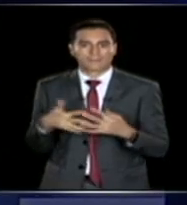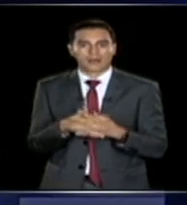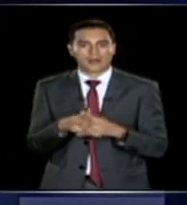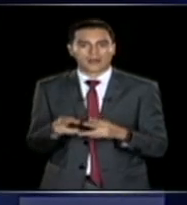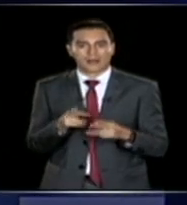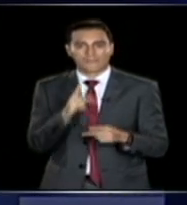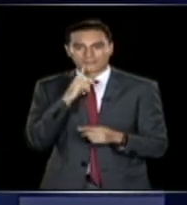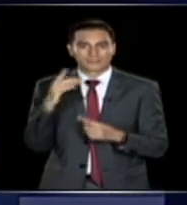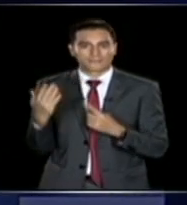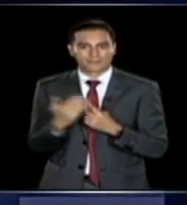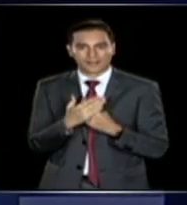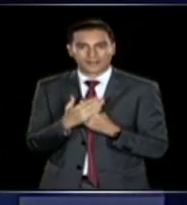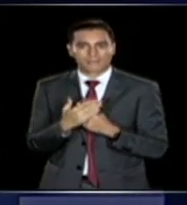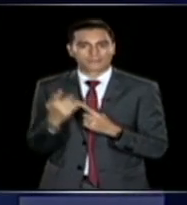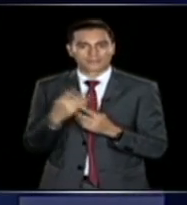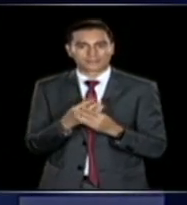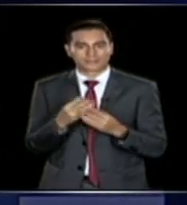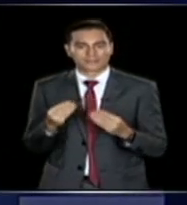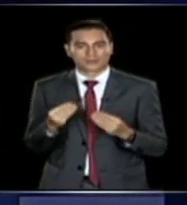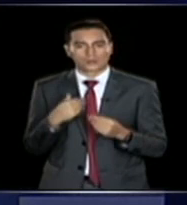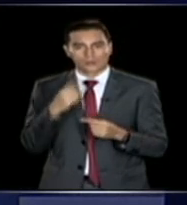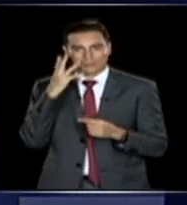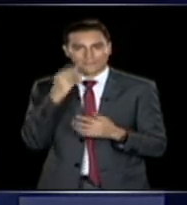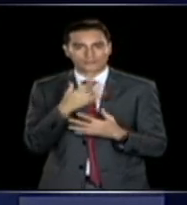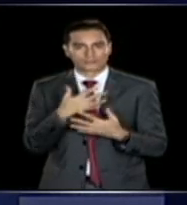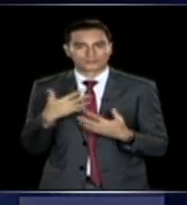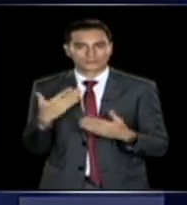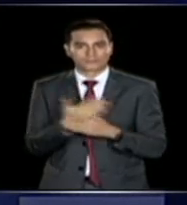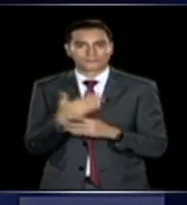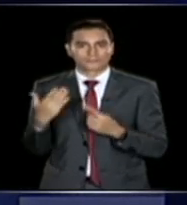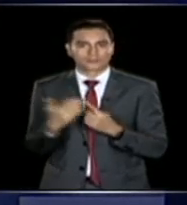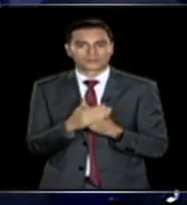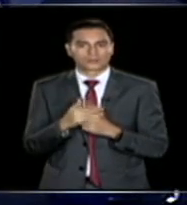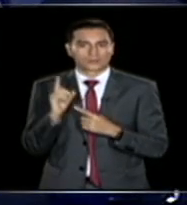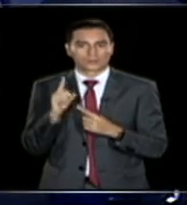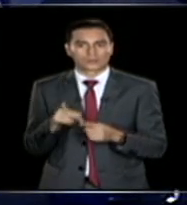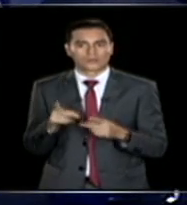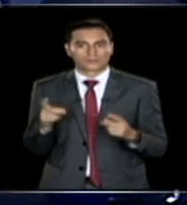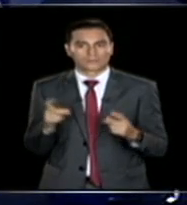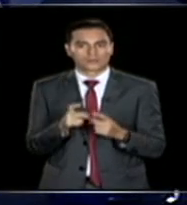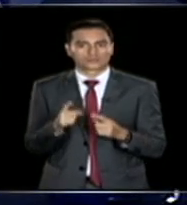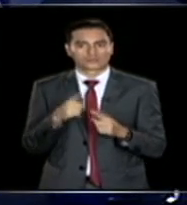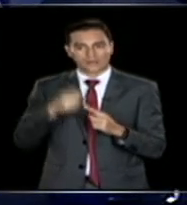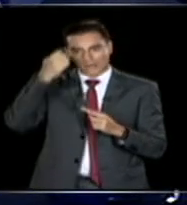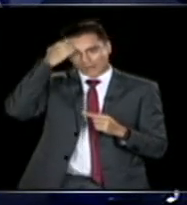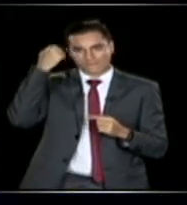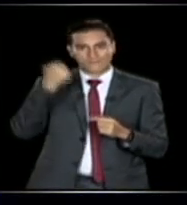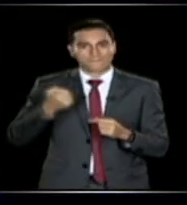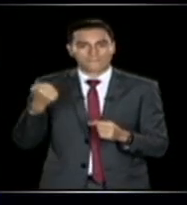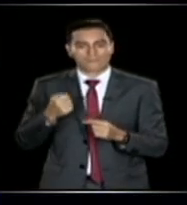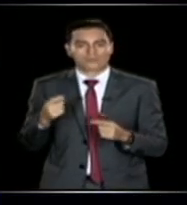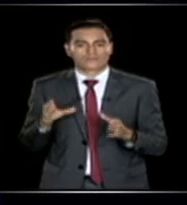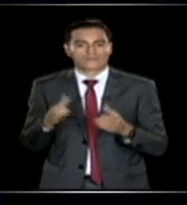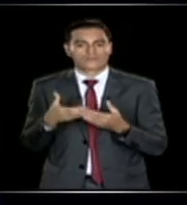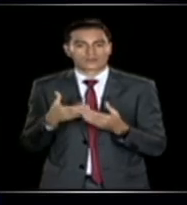الحلقة، بس هي كانت بتشجعنا وإحنا يعني مبسوطين جدا إن هي كانت بتشجعنا طول الماتش. وألف مبروك